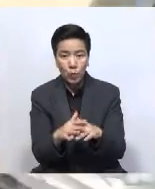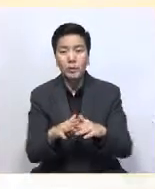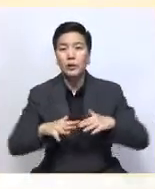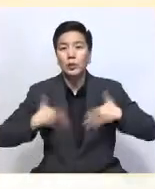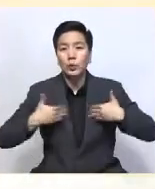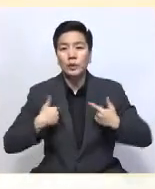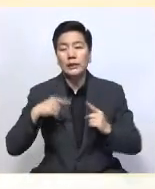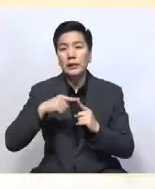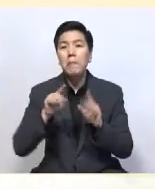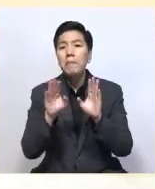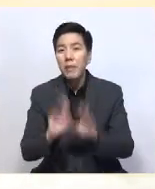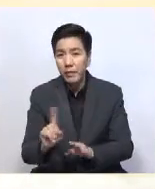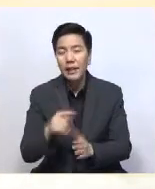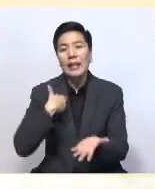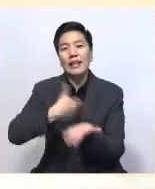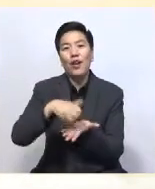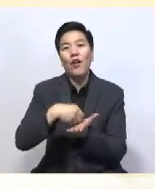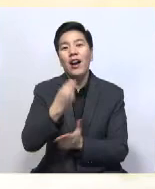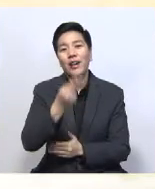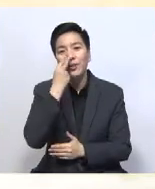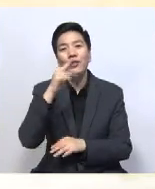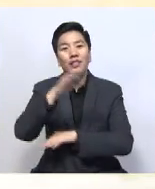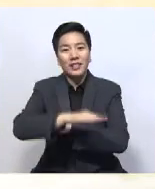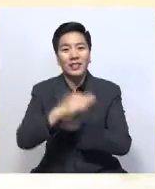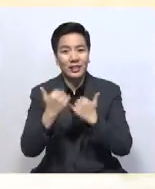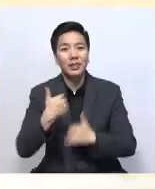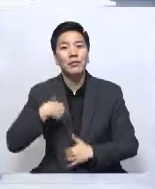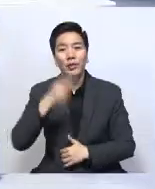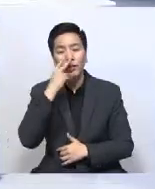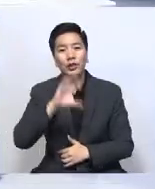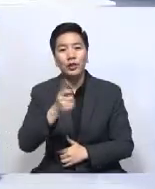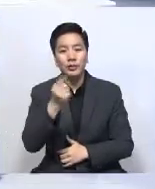ขค่ะซึ่งบรรยากาศจะเป็นอย่างไรนั้นจะรายงานให้ทราบในช่วงต่อไปนะคะช่วงนี้เชิญกลับไปทางสถานีค่ะ